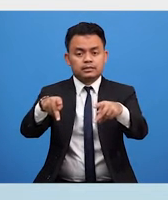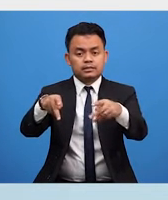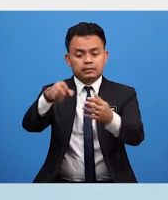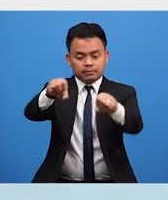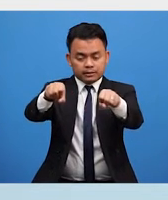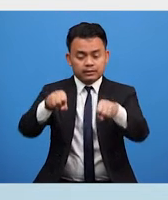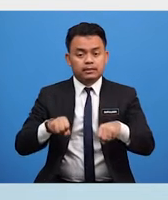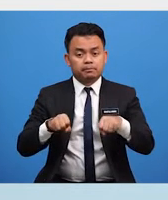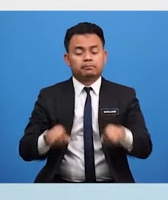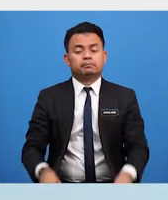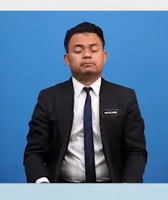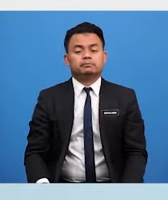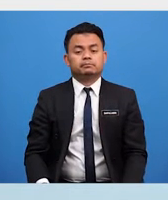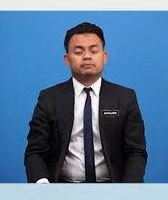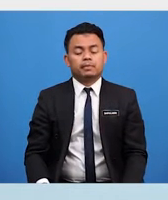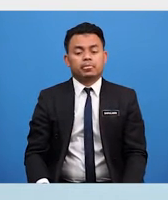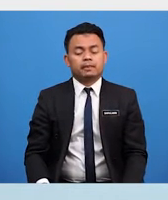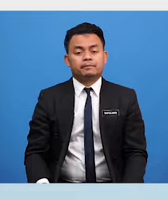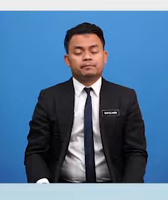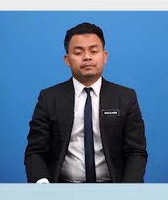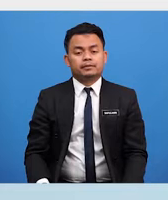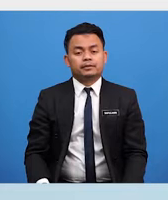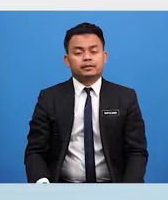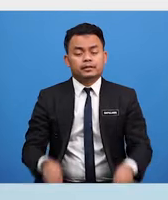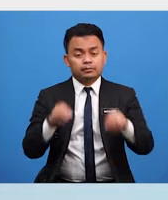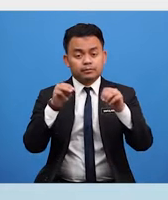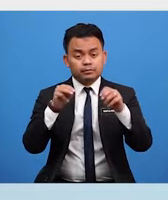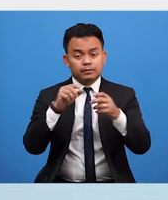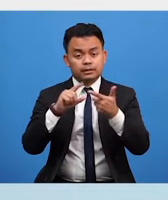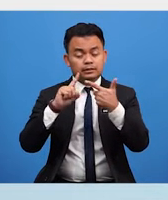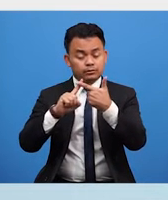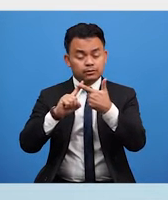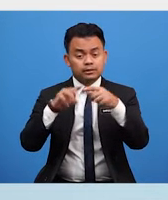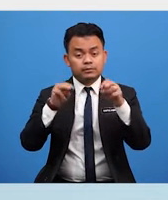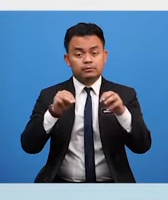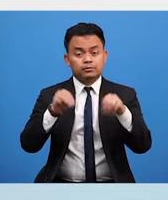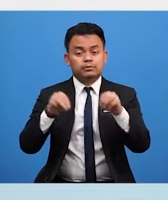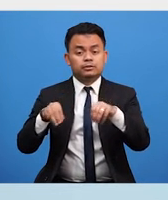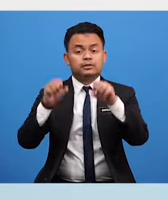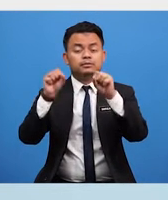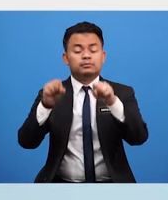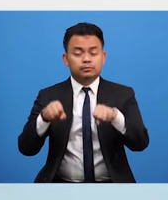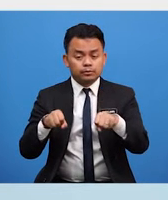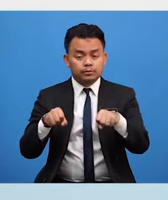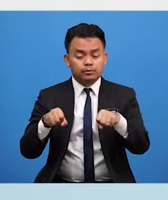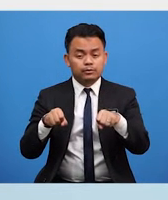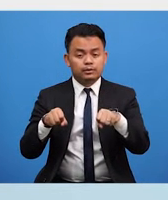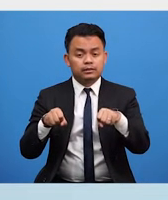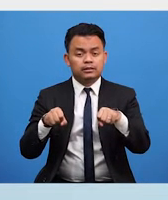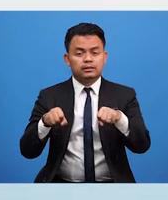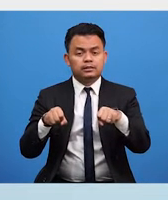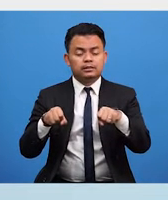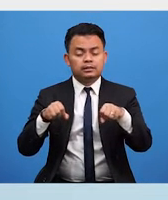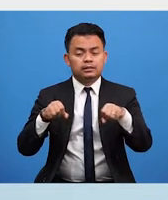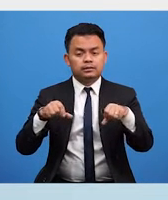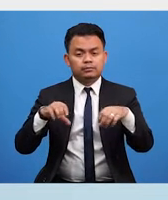murid-murid mestilah boleh melakukan langkah kerja menerap batik selapis dengan cara yang